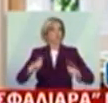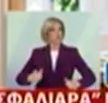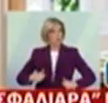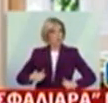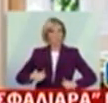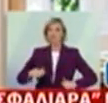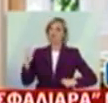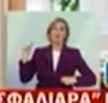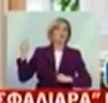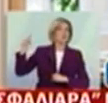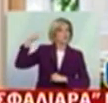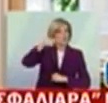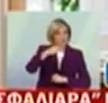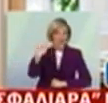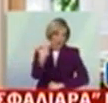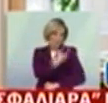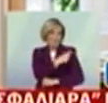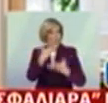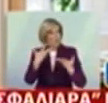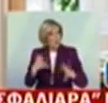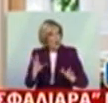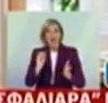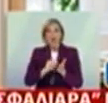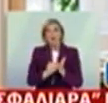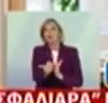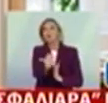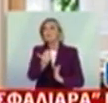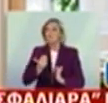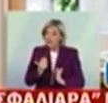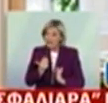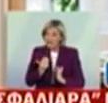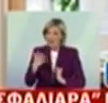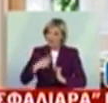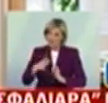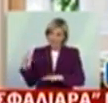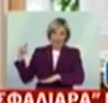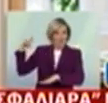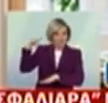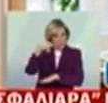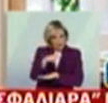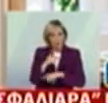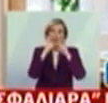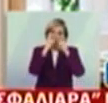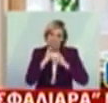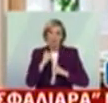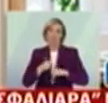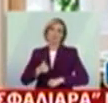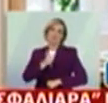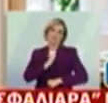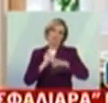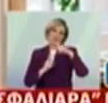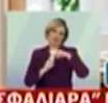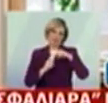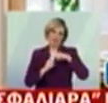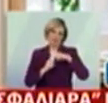τους φορείς, δηλαδή την Εκκλησία και όχι μόνο, την κοινοβουλευτική ομάδα της Νέας Δημοκρατίας, αλλά και τα κόμματα της αντιπολίτευσης. Θα